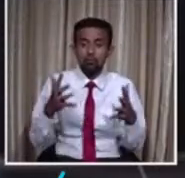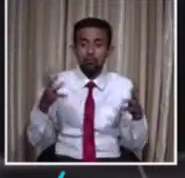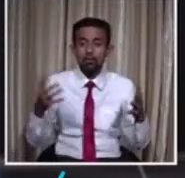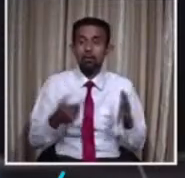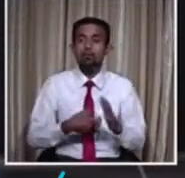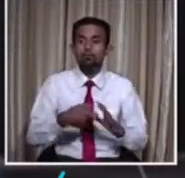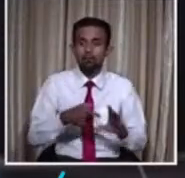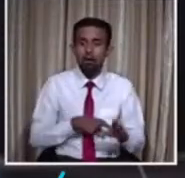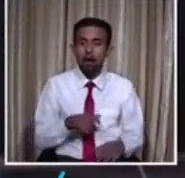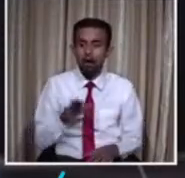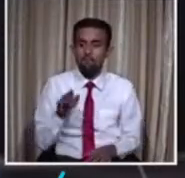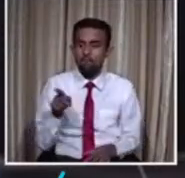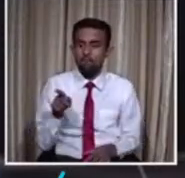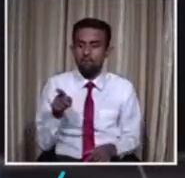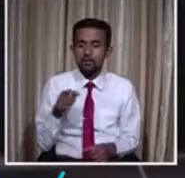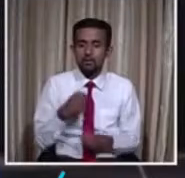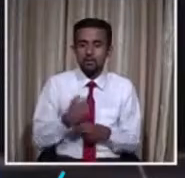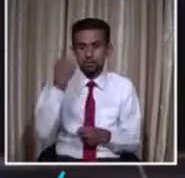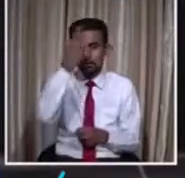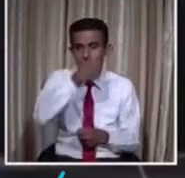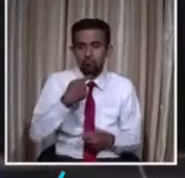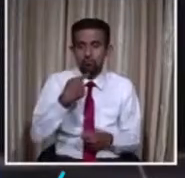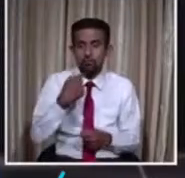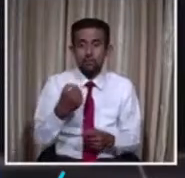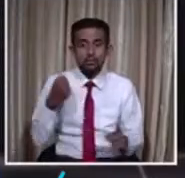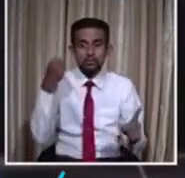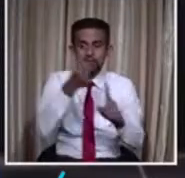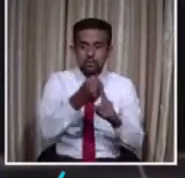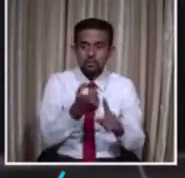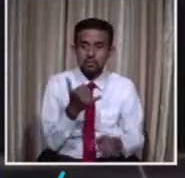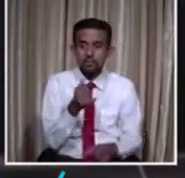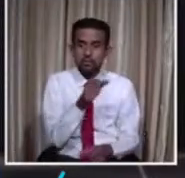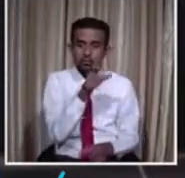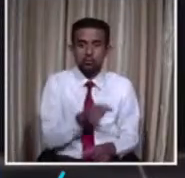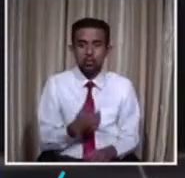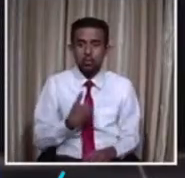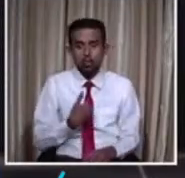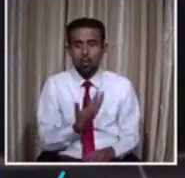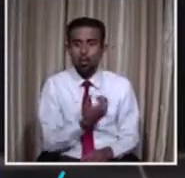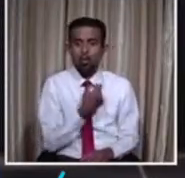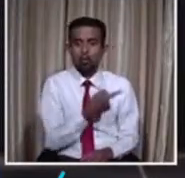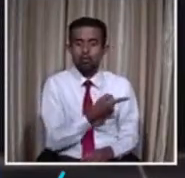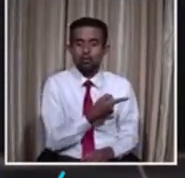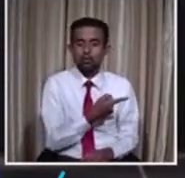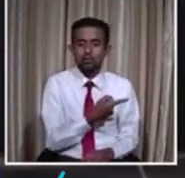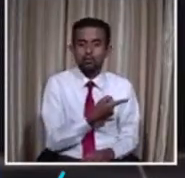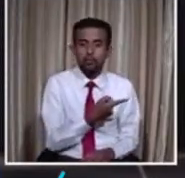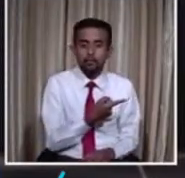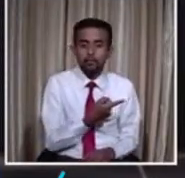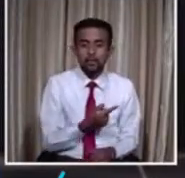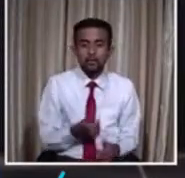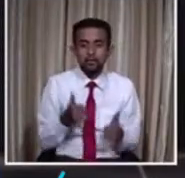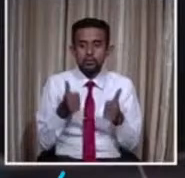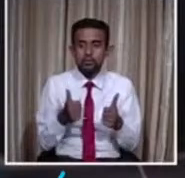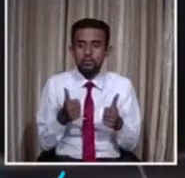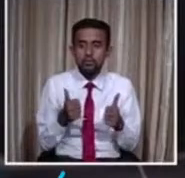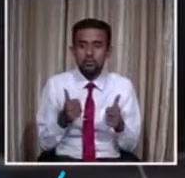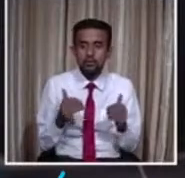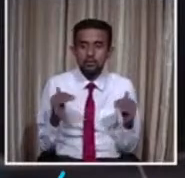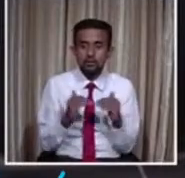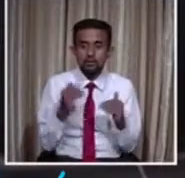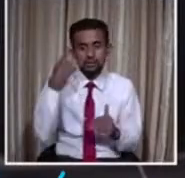ඕන. ගාලු මූදර පිටියට ගස්සන්න සමහරුන්ට ඕන. ඒක Eka sadachara hetuwa bawata pat